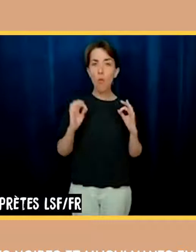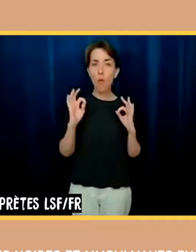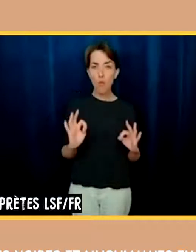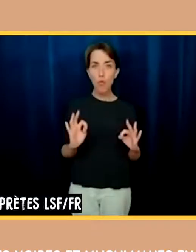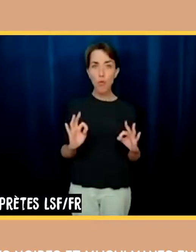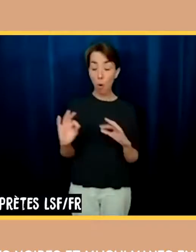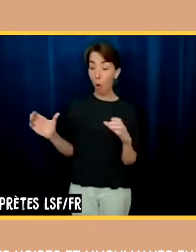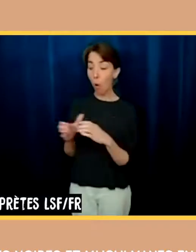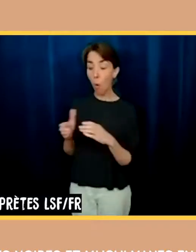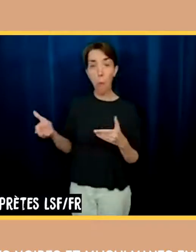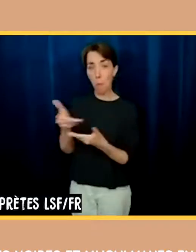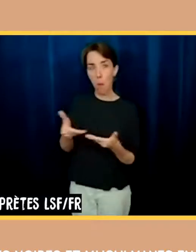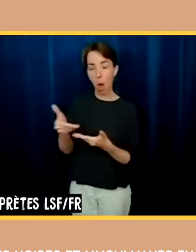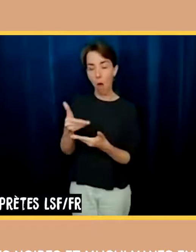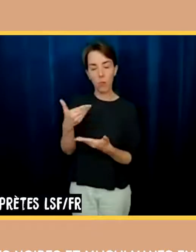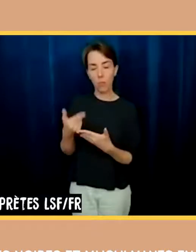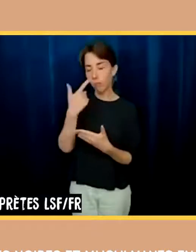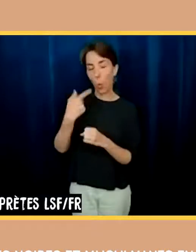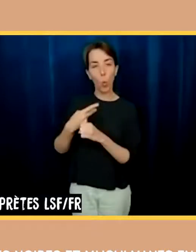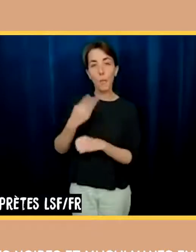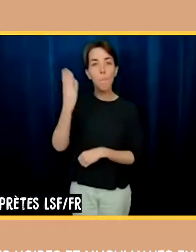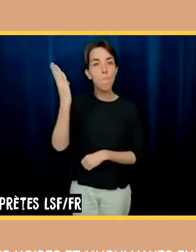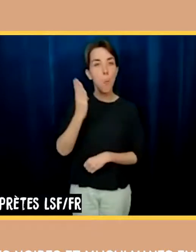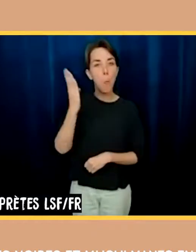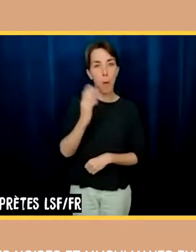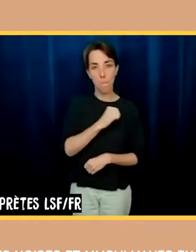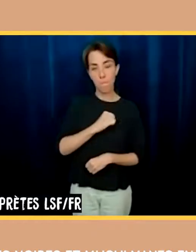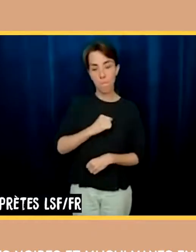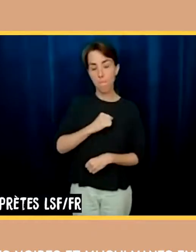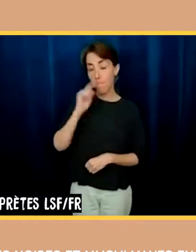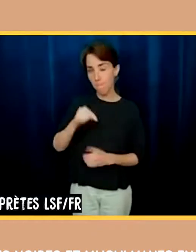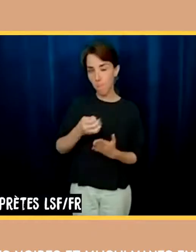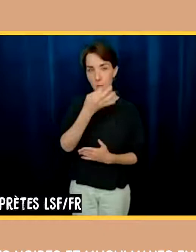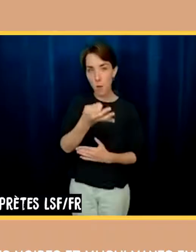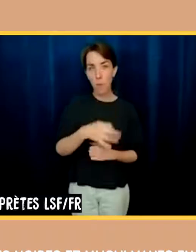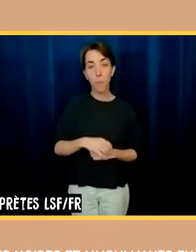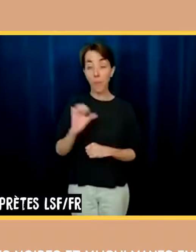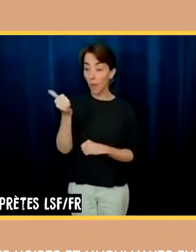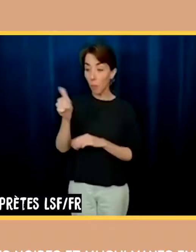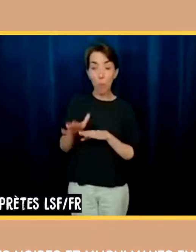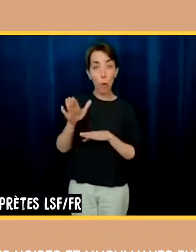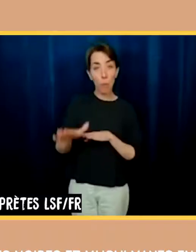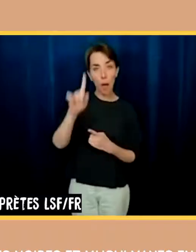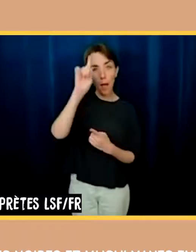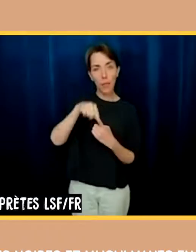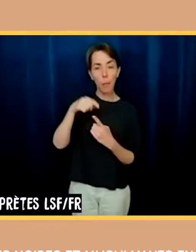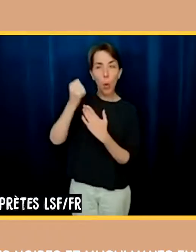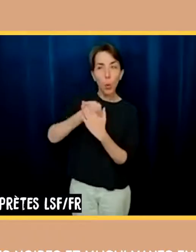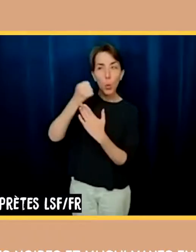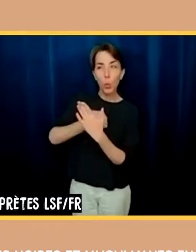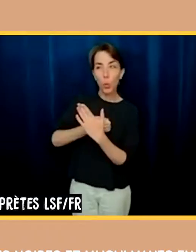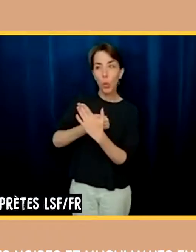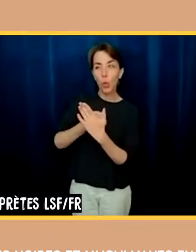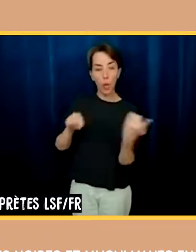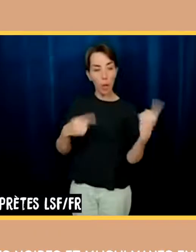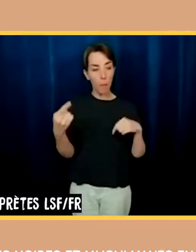est un outil vraiment nécessaire et j'insiste dessus. Et une première étape à la construction de nos luttes et de la politisation des sujets qui nous concernent. Et